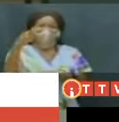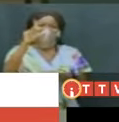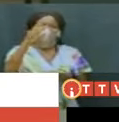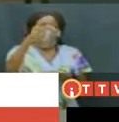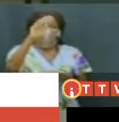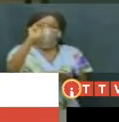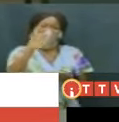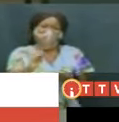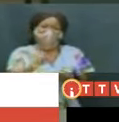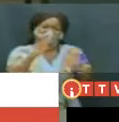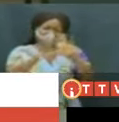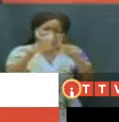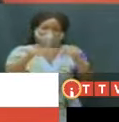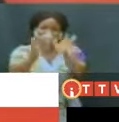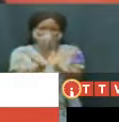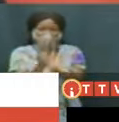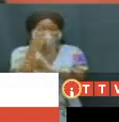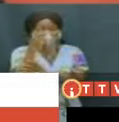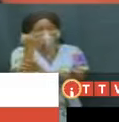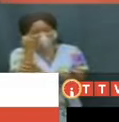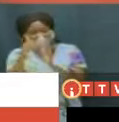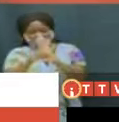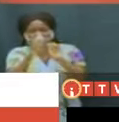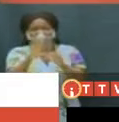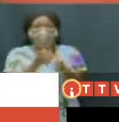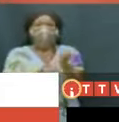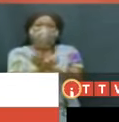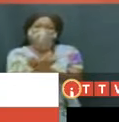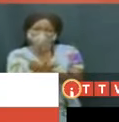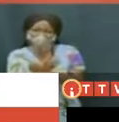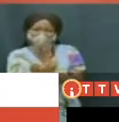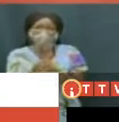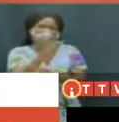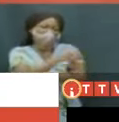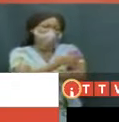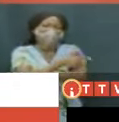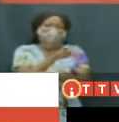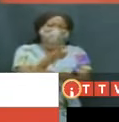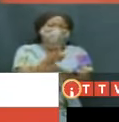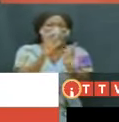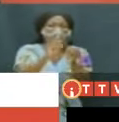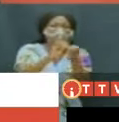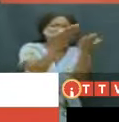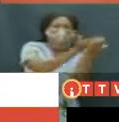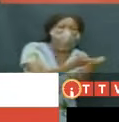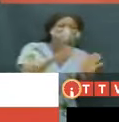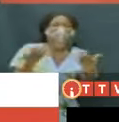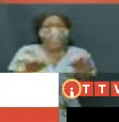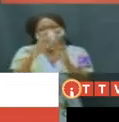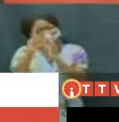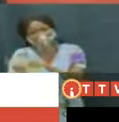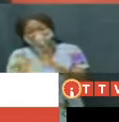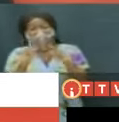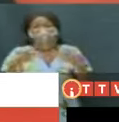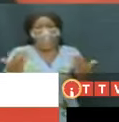bwanji muzipatala lero achita ndangati komanso amene atisiya ndangati anthu amene adakandika chirombo kamene